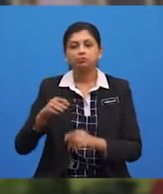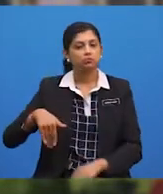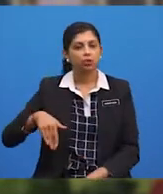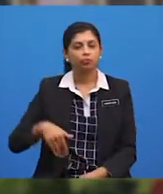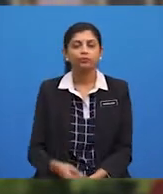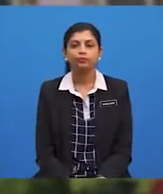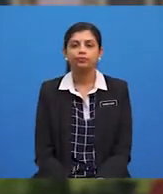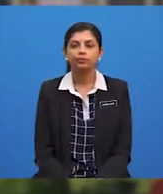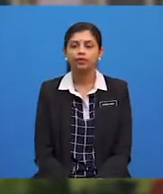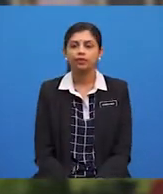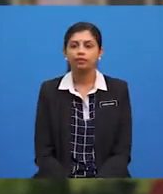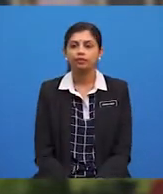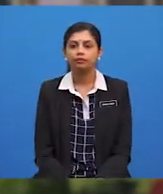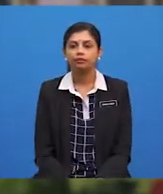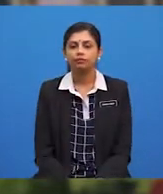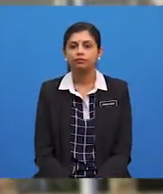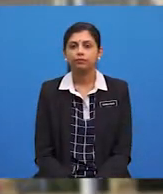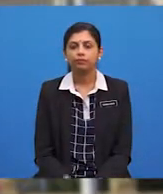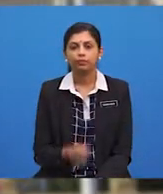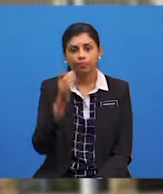pada episod kali ini.